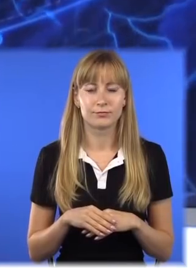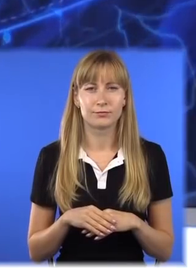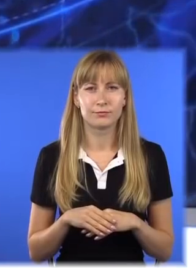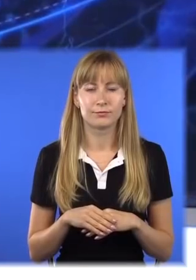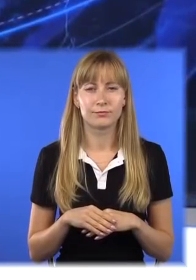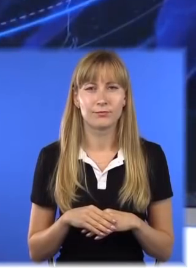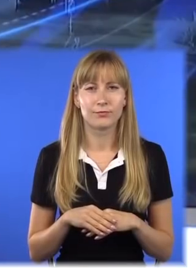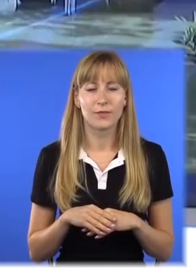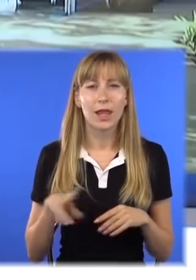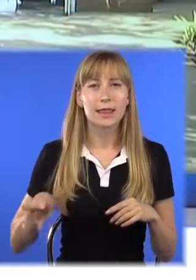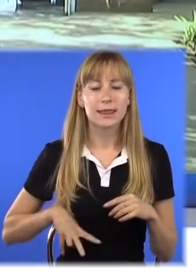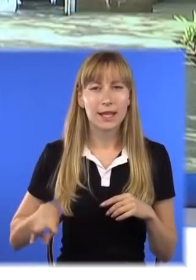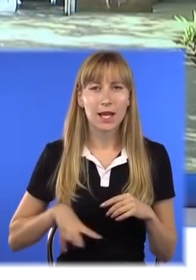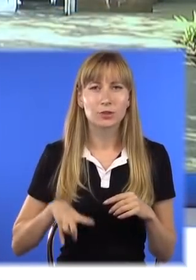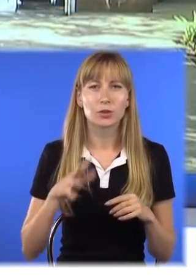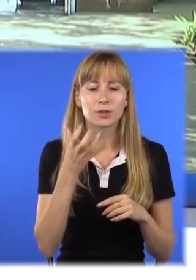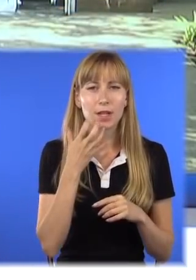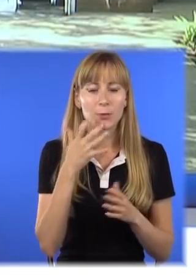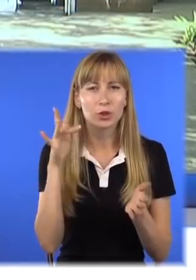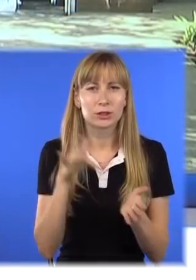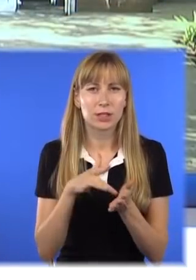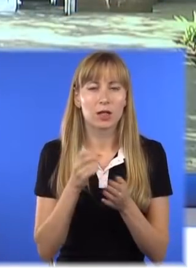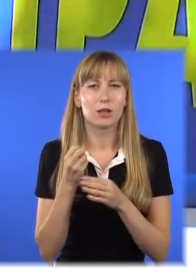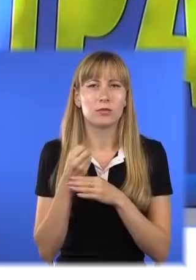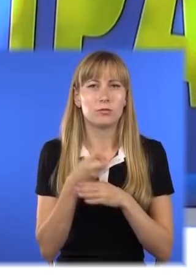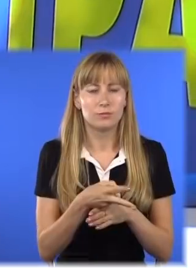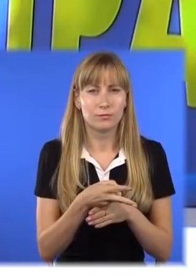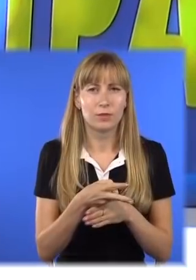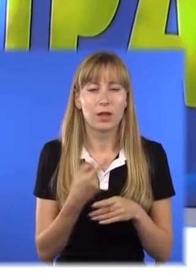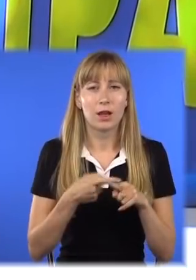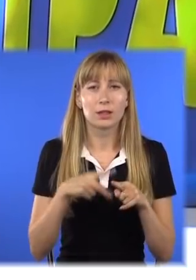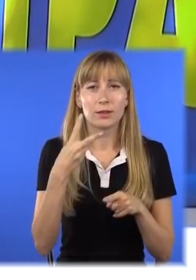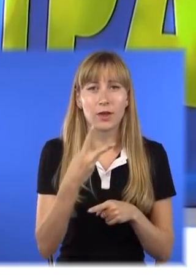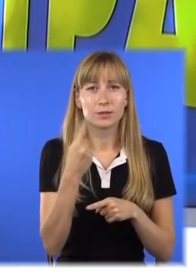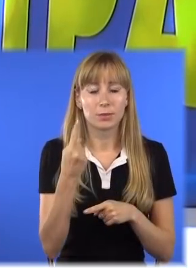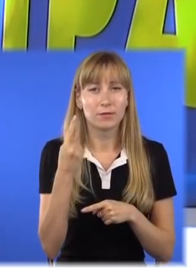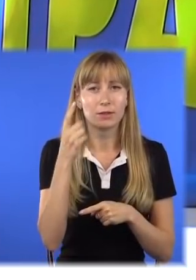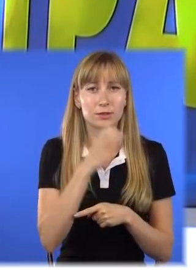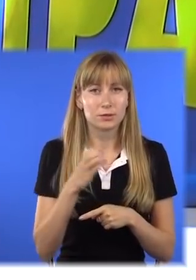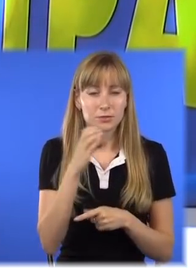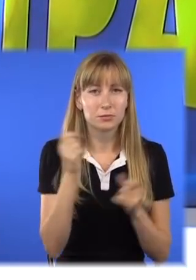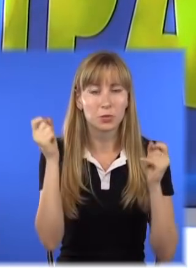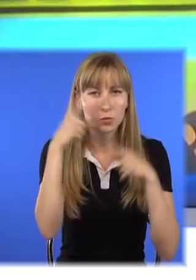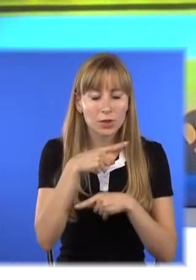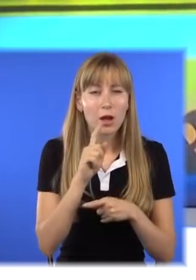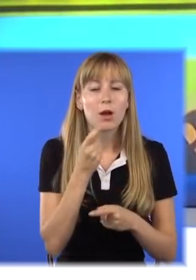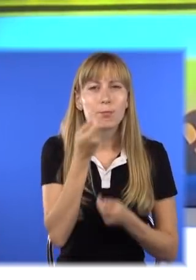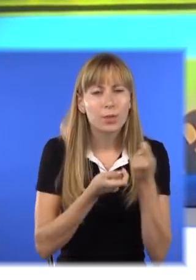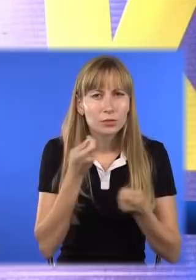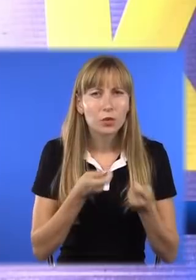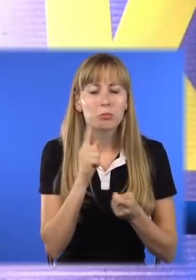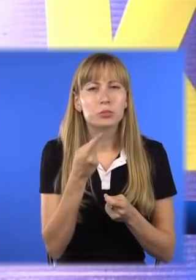Директора теплоцентралі звільнили. Про це стало відомо 21 вересня. Подробиць припинення роботи керівника поки що